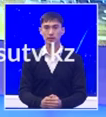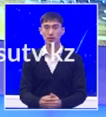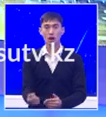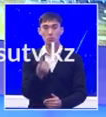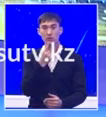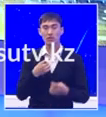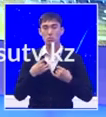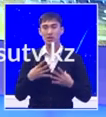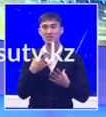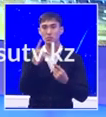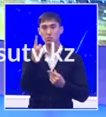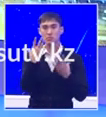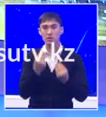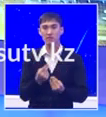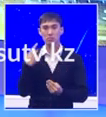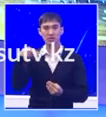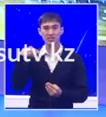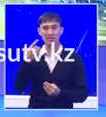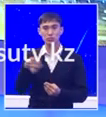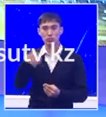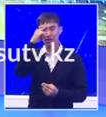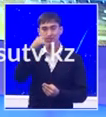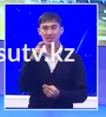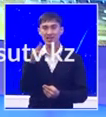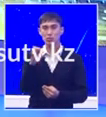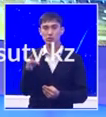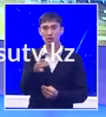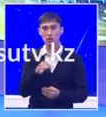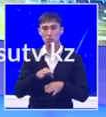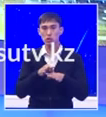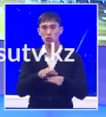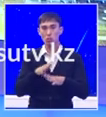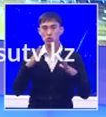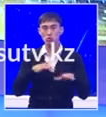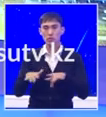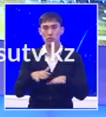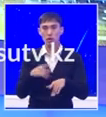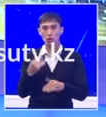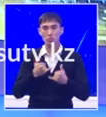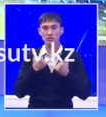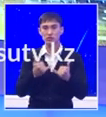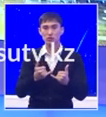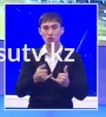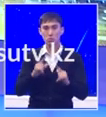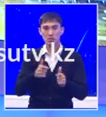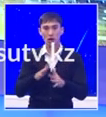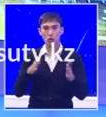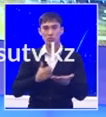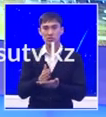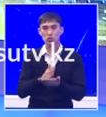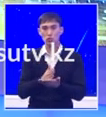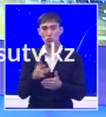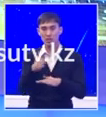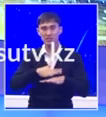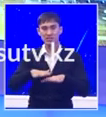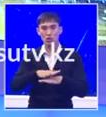в преддверии праздника дня первый президент республики казахстан в кирилловском районе прошло масштабное мероприятие она посвящена признанию огромных заслуг перед страной